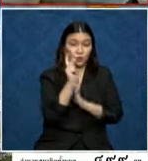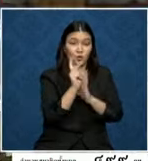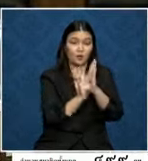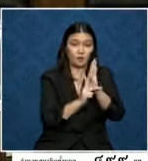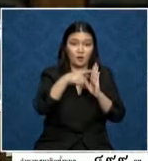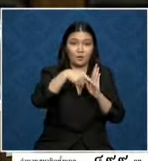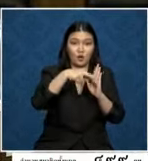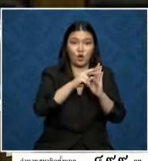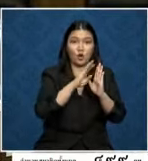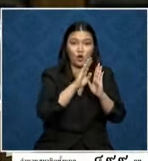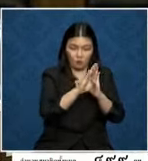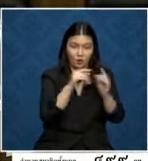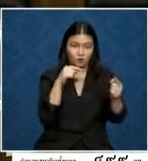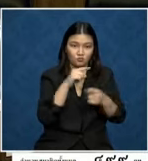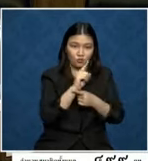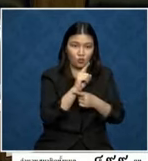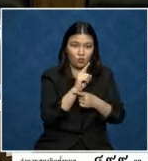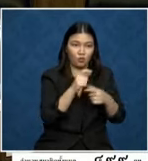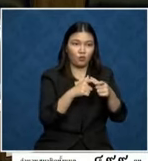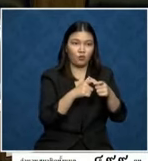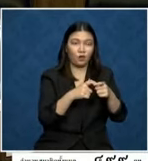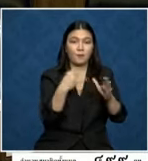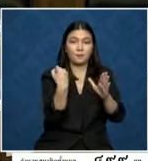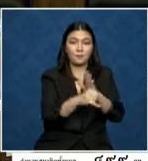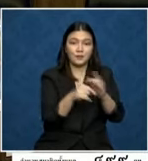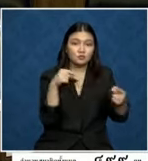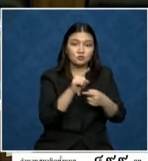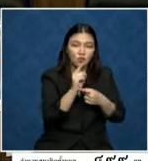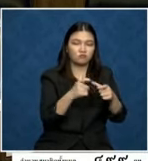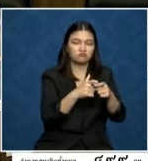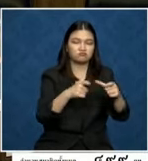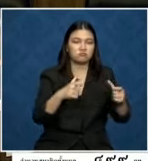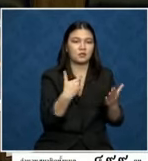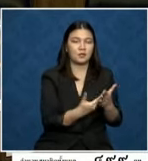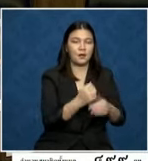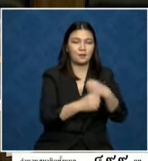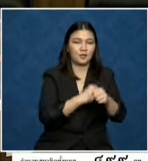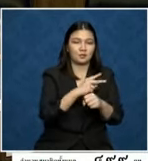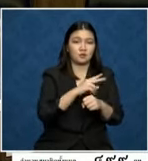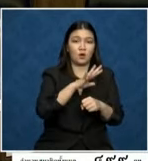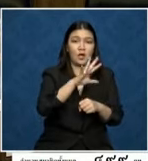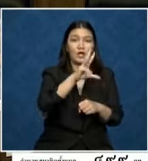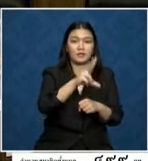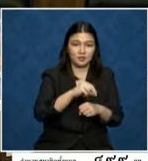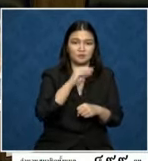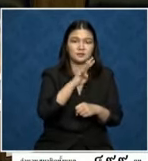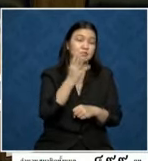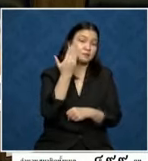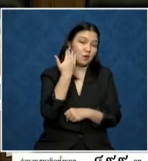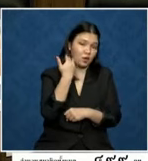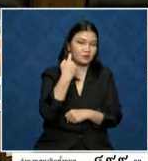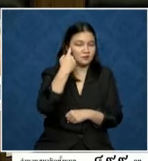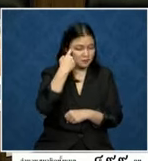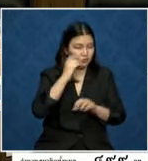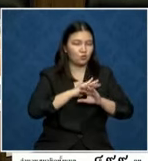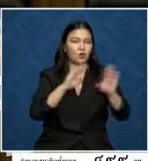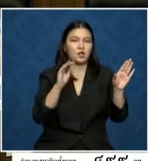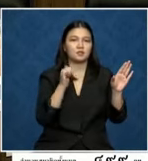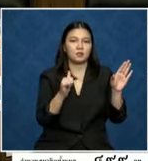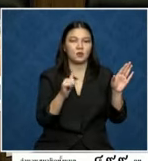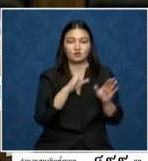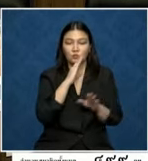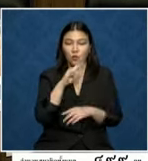างพระราชบัญญัติว่าด้วยการความผิดอันเกิดจากการใช้เช็คพ.ศ. 2534โดยเห็นควรปล่อย